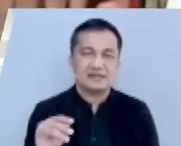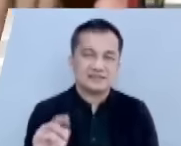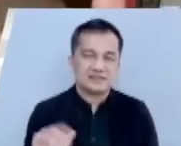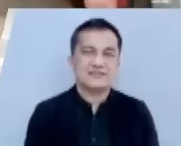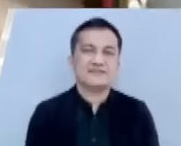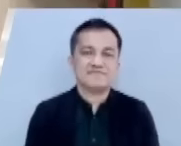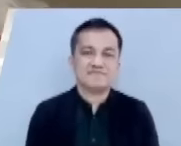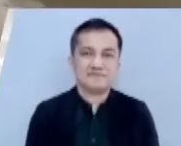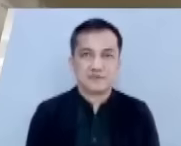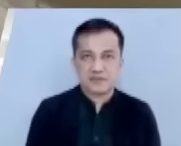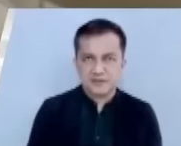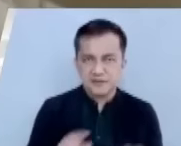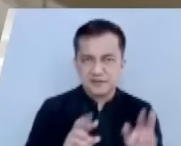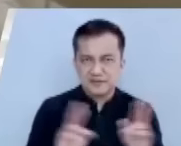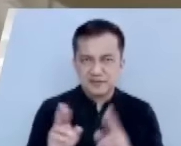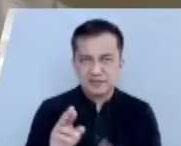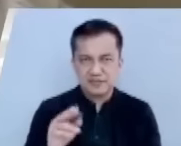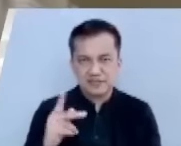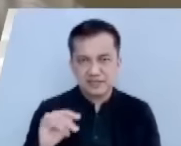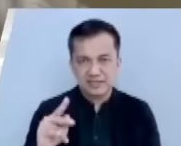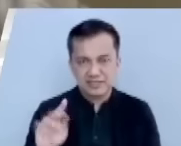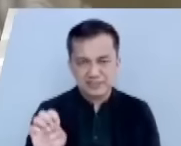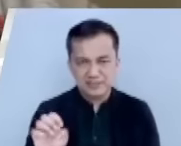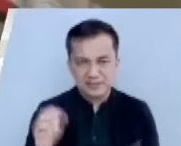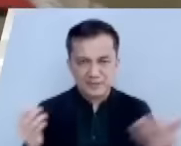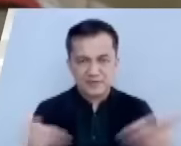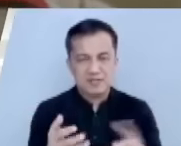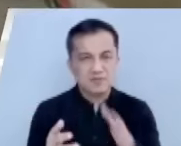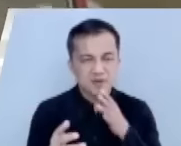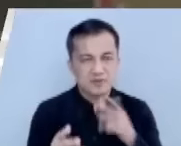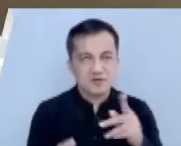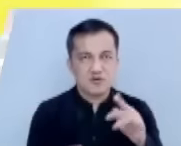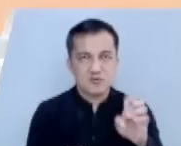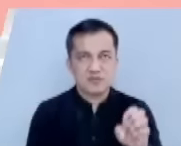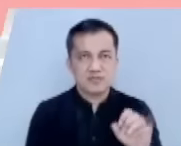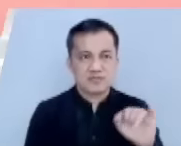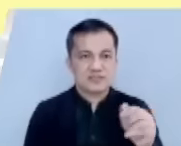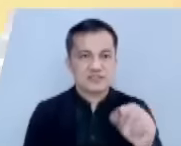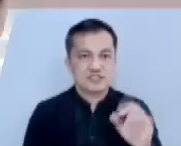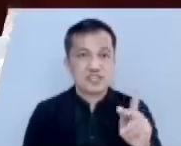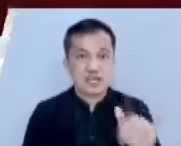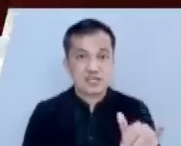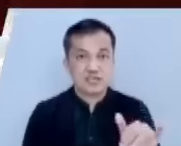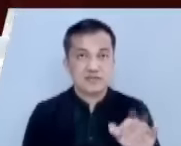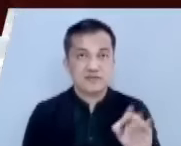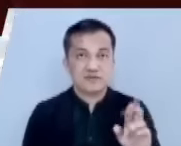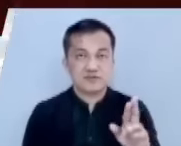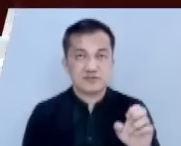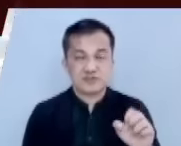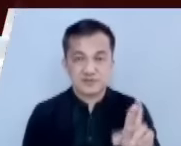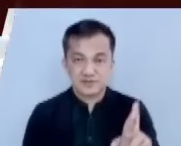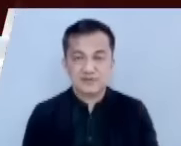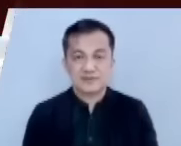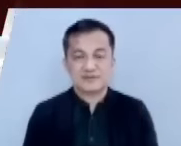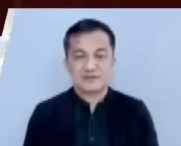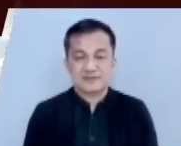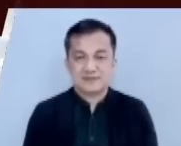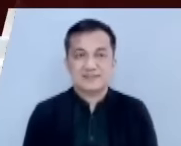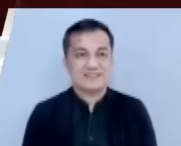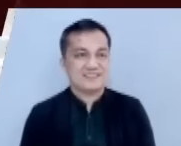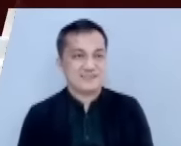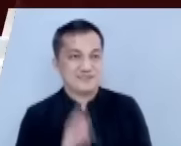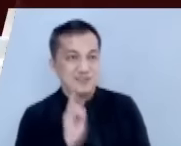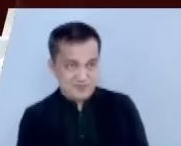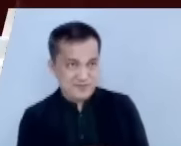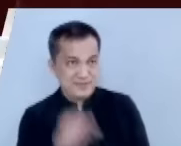Kailin na makilala ang mommy ni Kobe na si Jackie Forster? Oh, definitely. Na-meet niya na